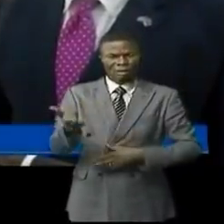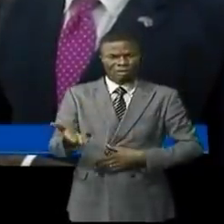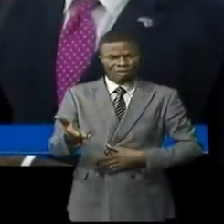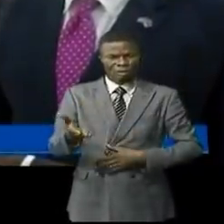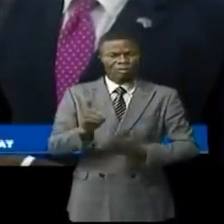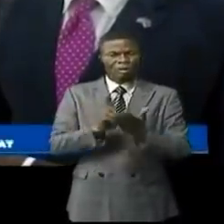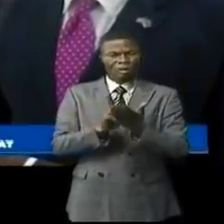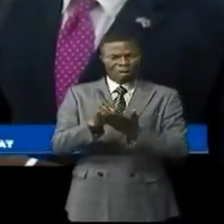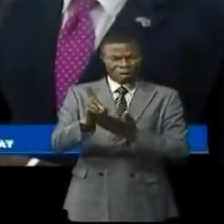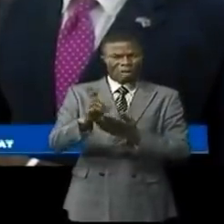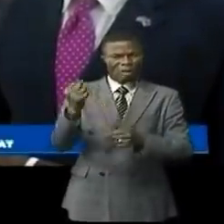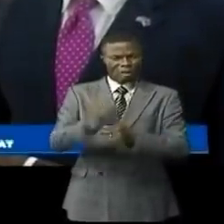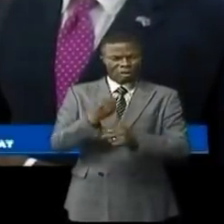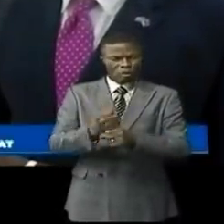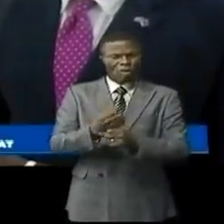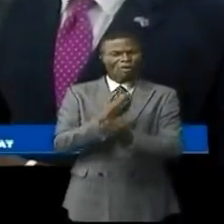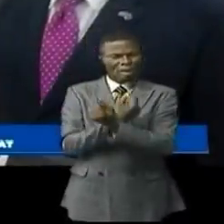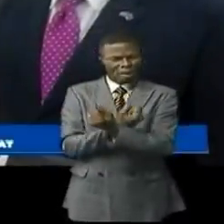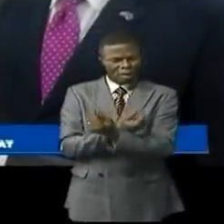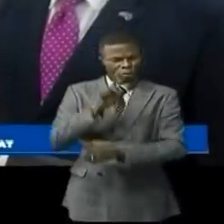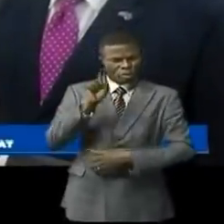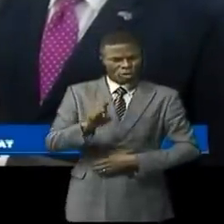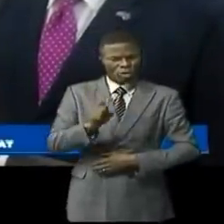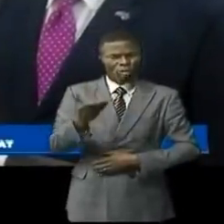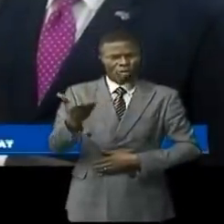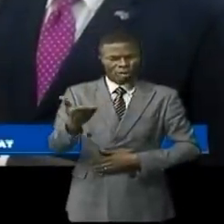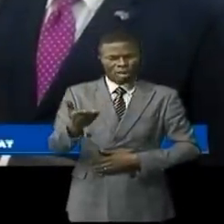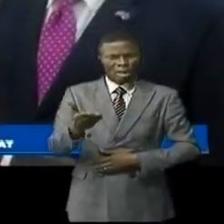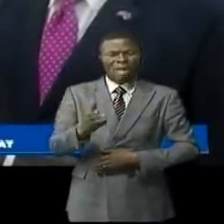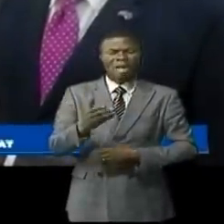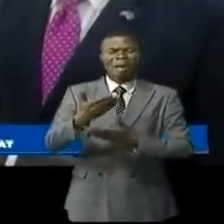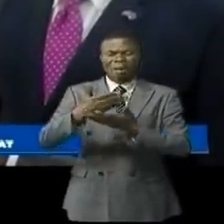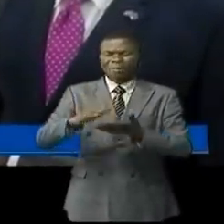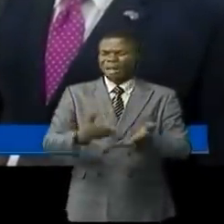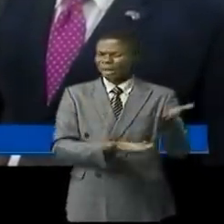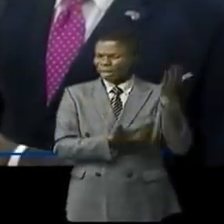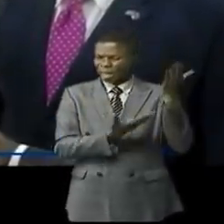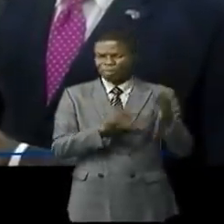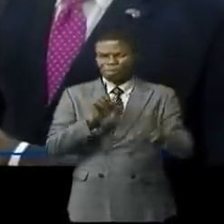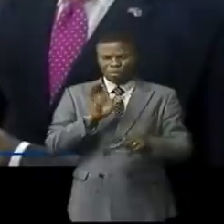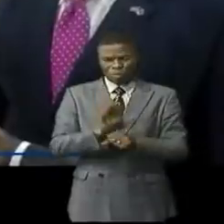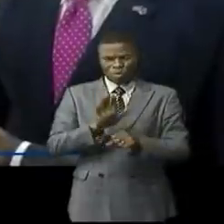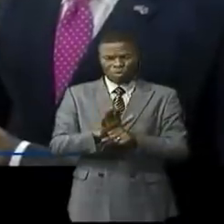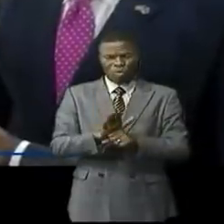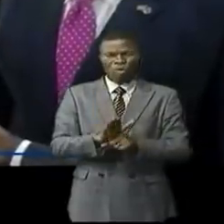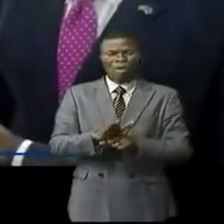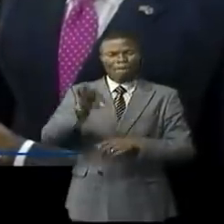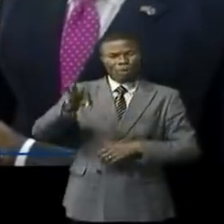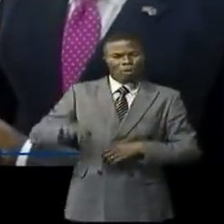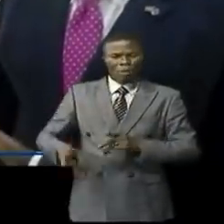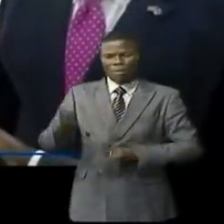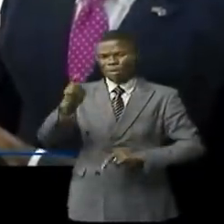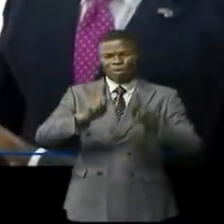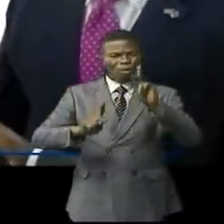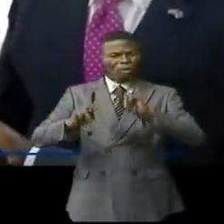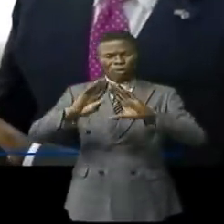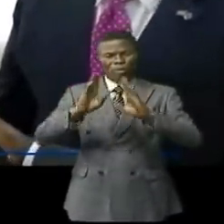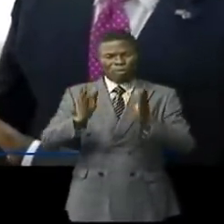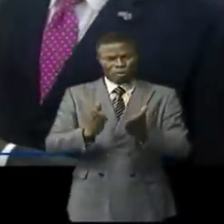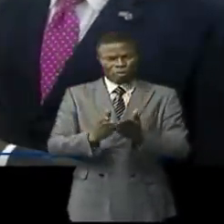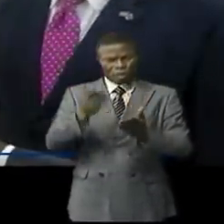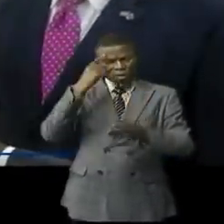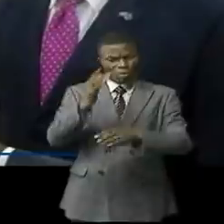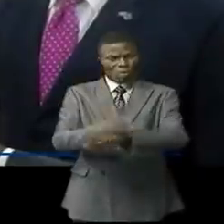droits du travail sont un aspect important et essentiel pour le bien-être des citoyens, pour la